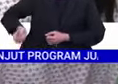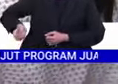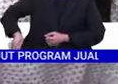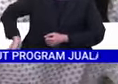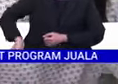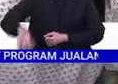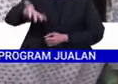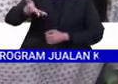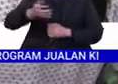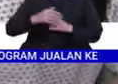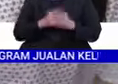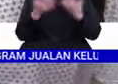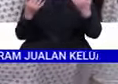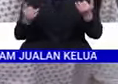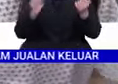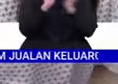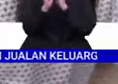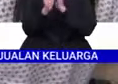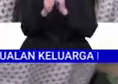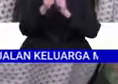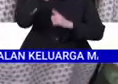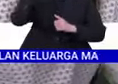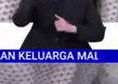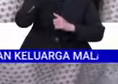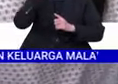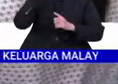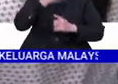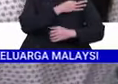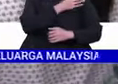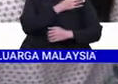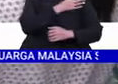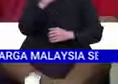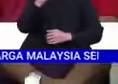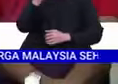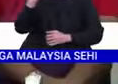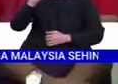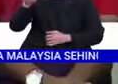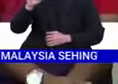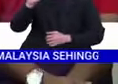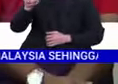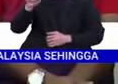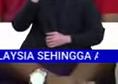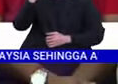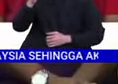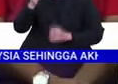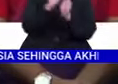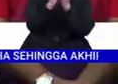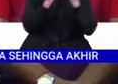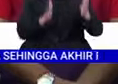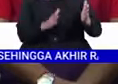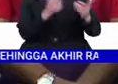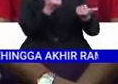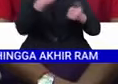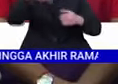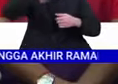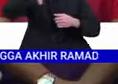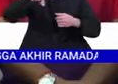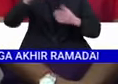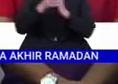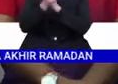timbalan City usai kerajaan Johor sukan beliau dan sukarelawan on Jababeka the atlet yang berpotensi tinggi dan